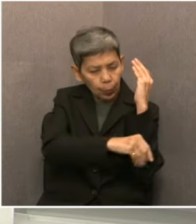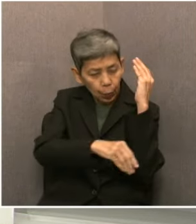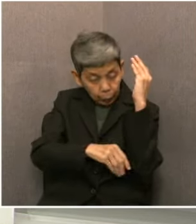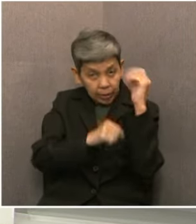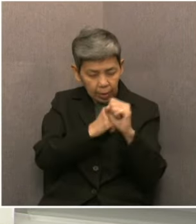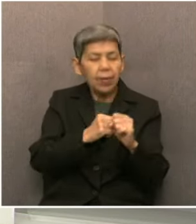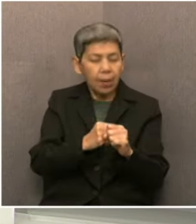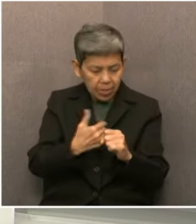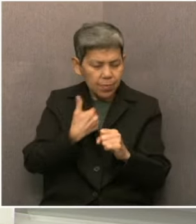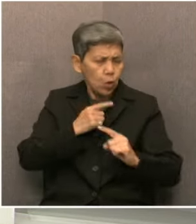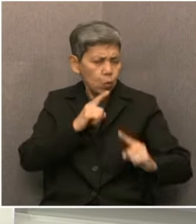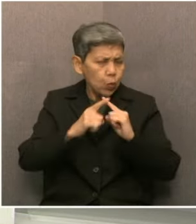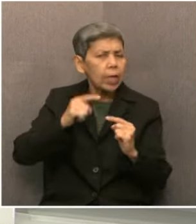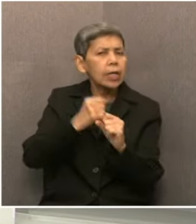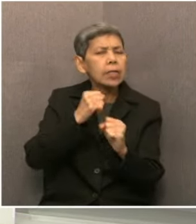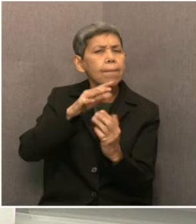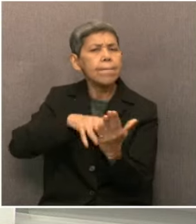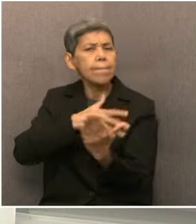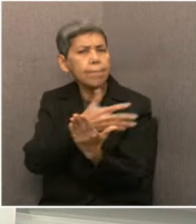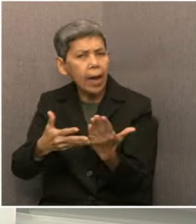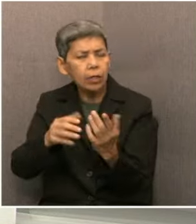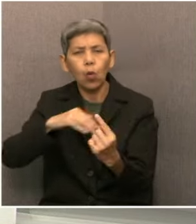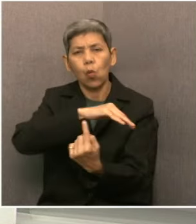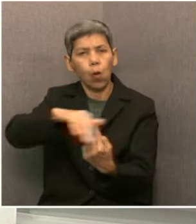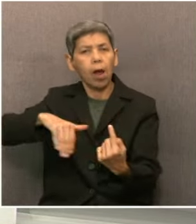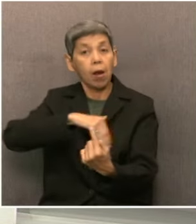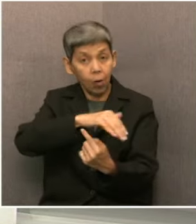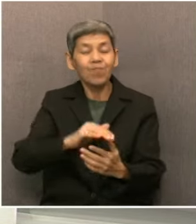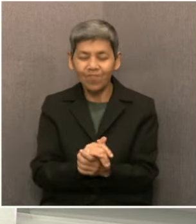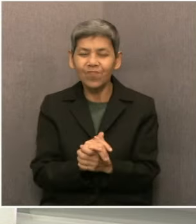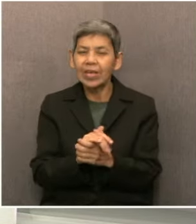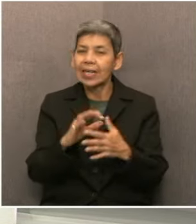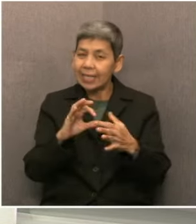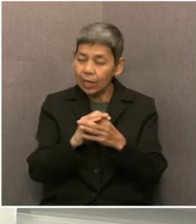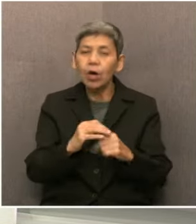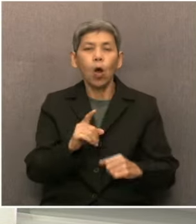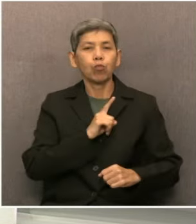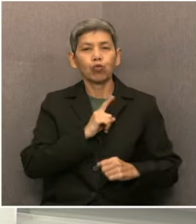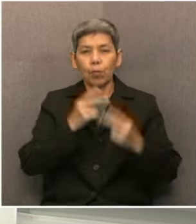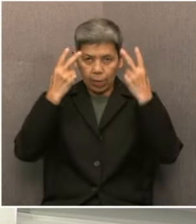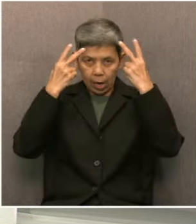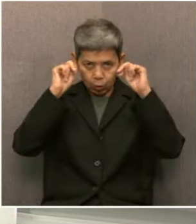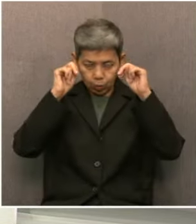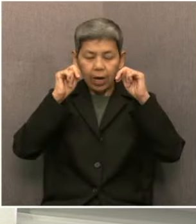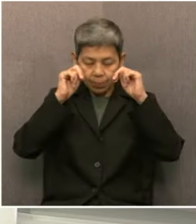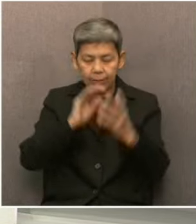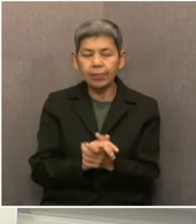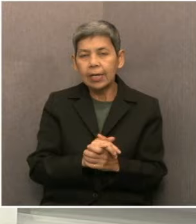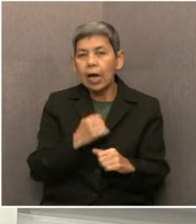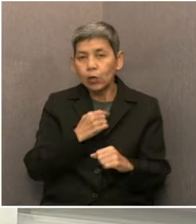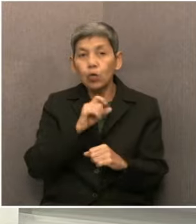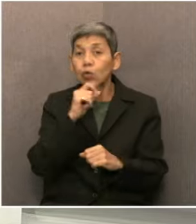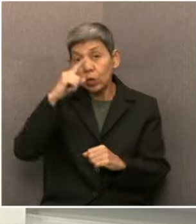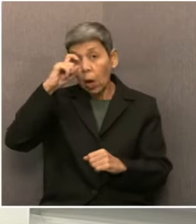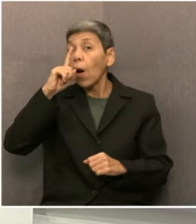การหารือถึงแผนมาตรการด้านสิ่งแวดล้อมด้วยนี่ก็เป็นเส้นทางแล้วก็ภารกิจสำคัญช่วงสุดสัปดาห์นี้ที่ท่านนายก